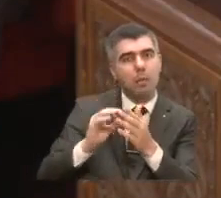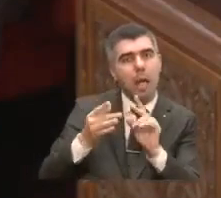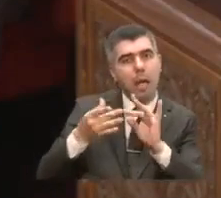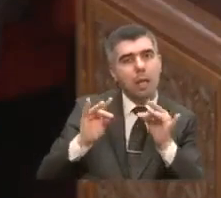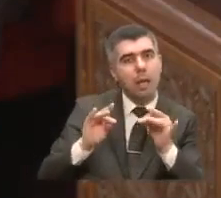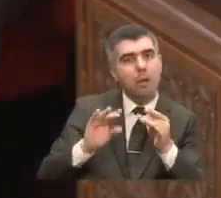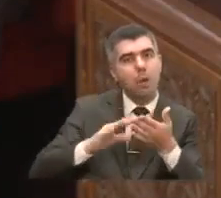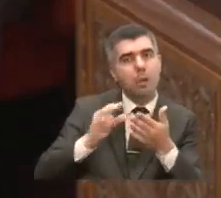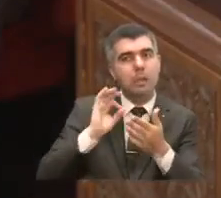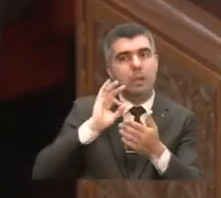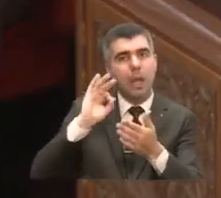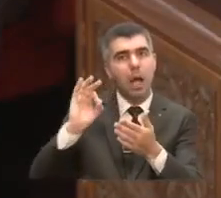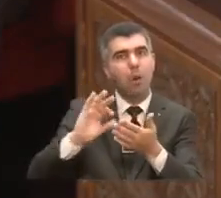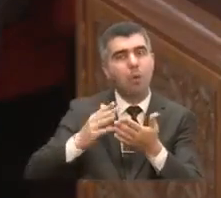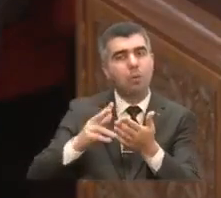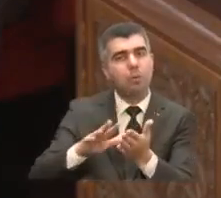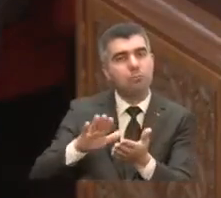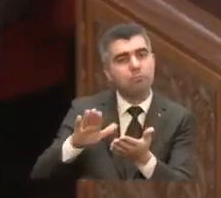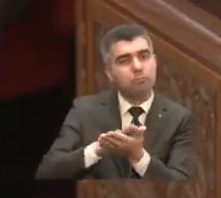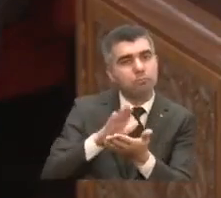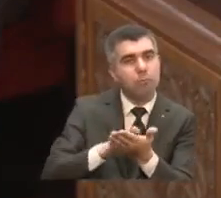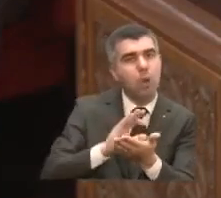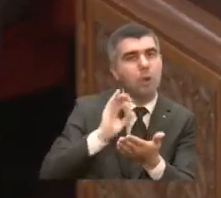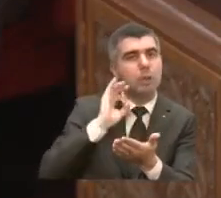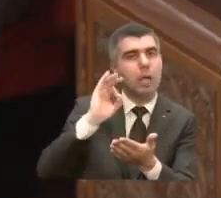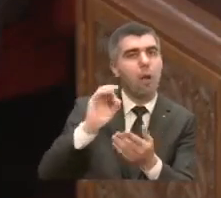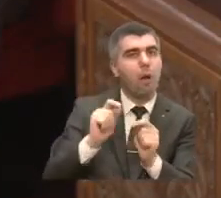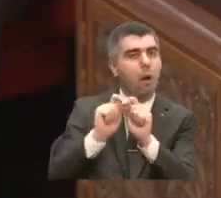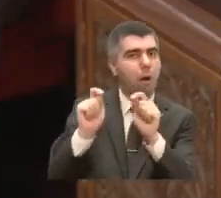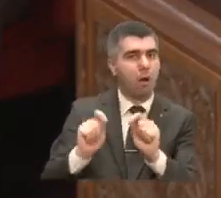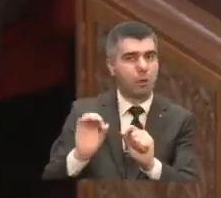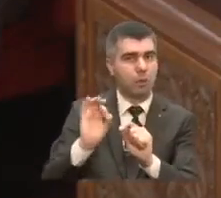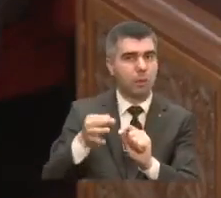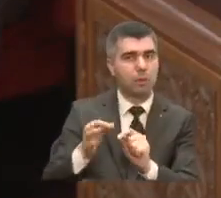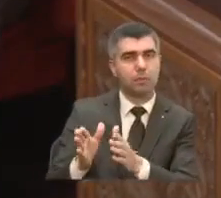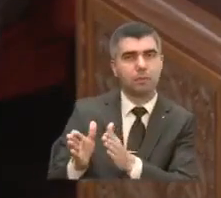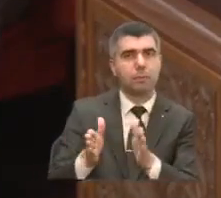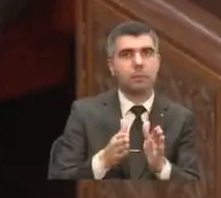يكون نوقعوا ونعطيوه لهم باش نحلوا هذا الاشكال في بعض الحالات اللي تكلمتي عليها. شكرا.